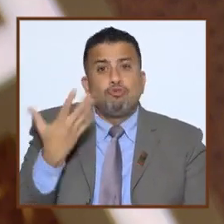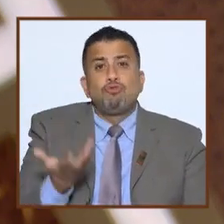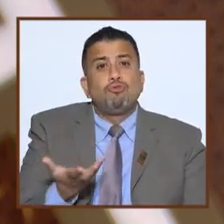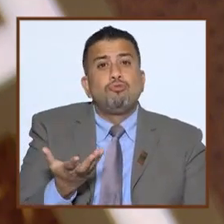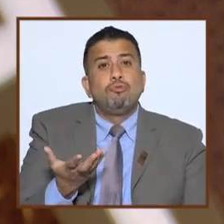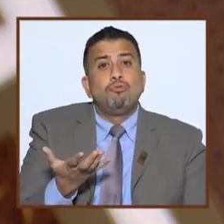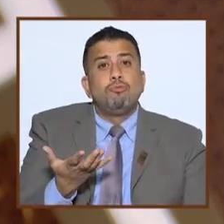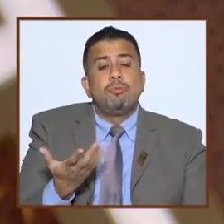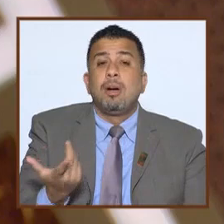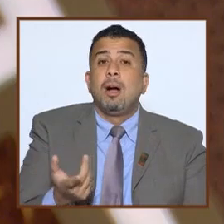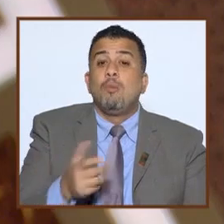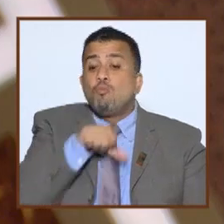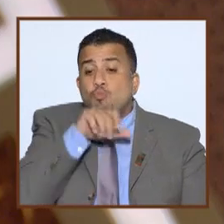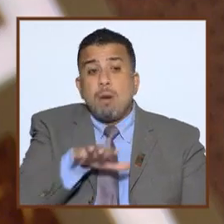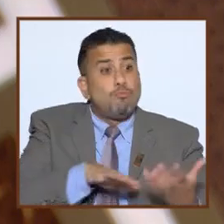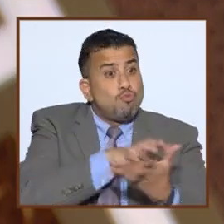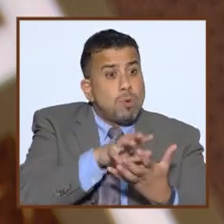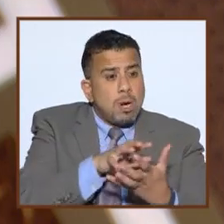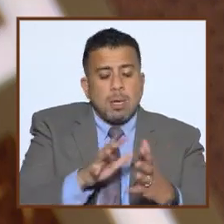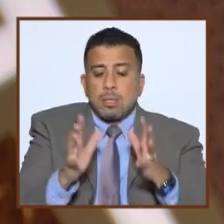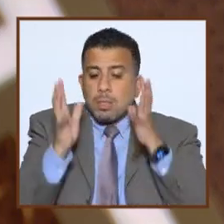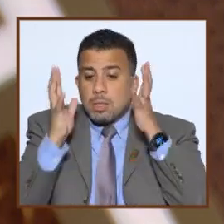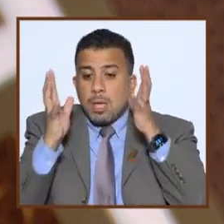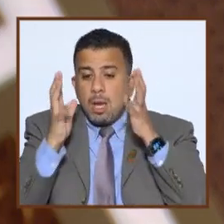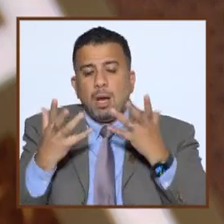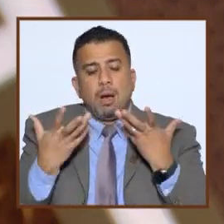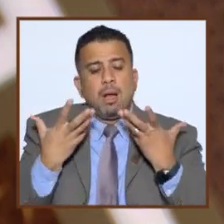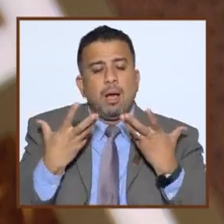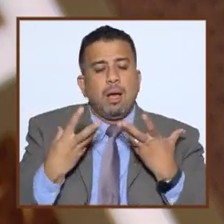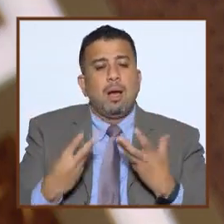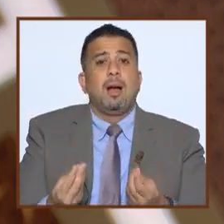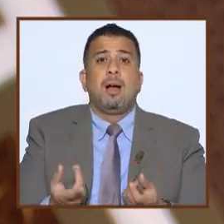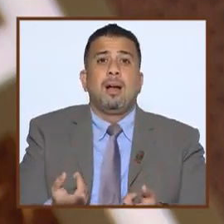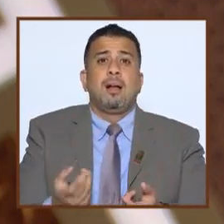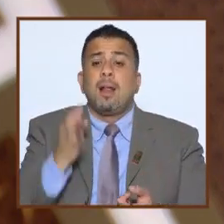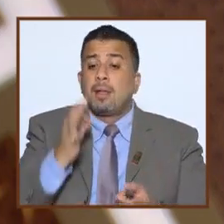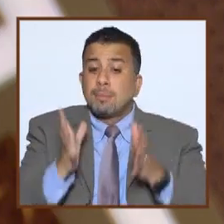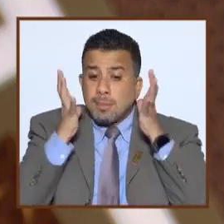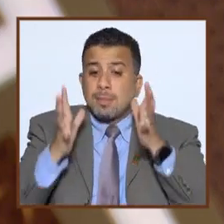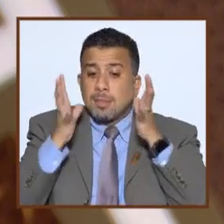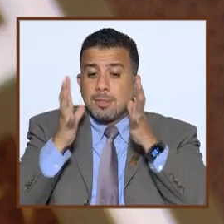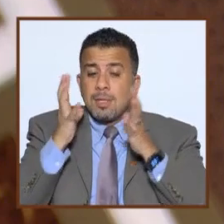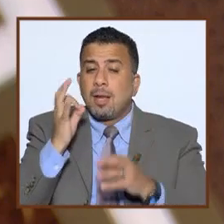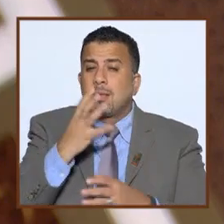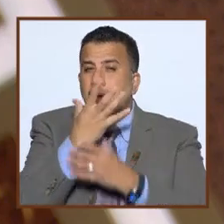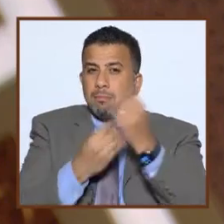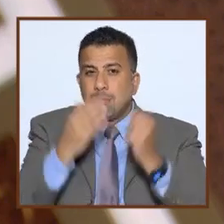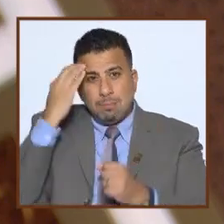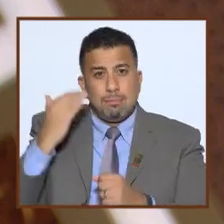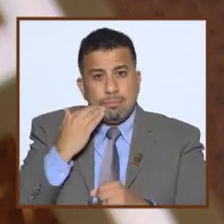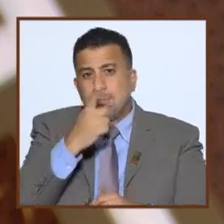الرسائل من الله الله عز وجل يعني يعطيها وينبهها على اساس تعرض ترجع الى الله سبحانه وتعالى